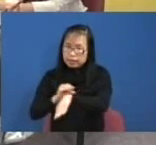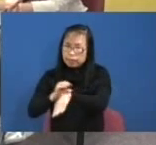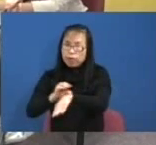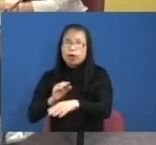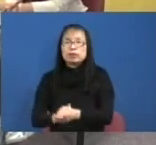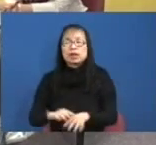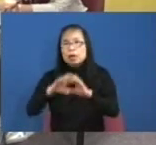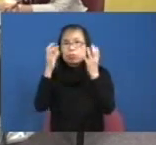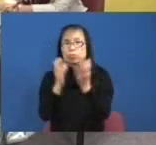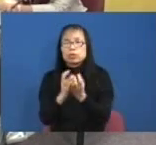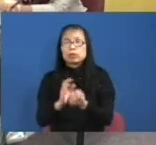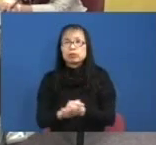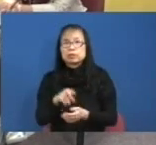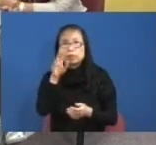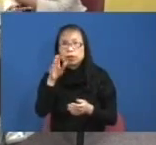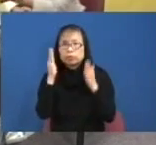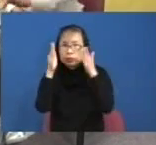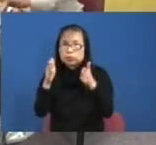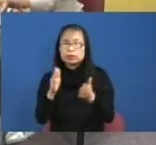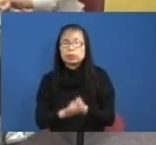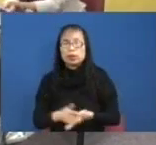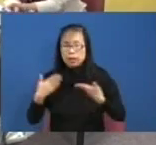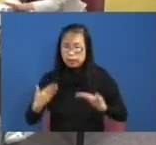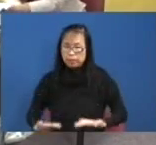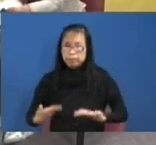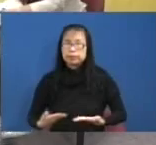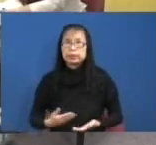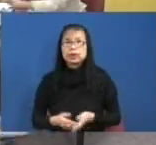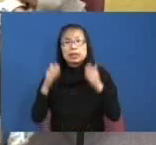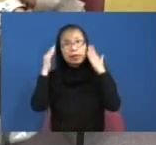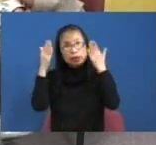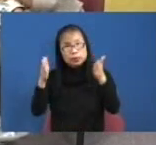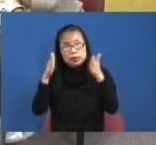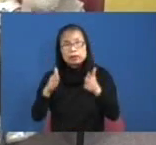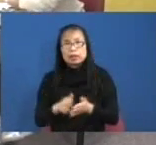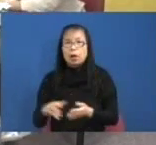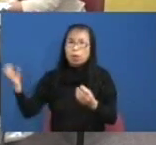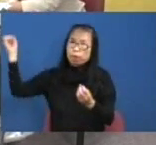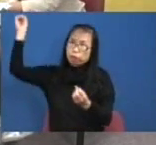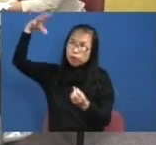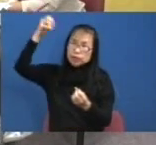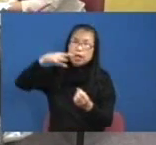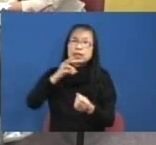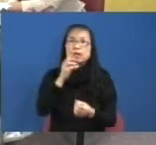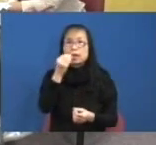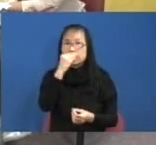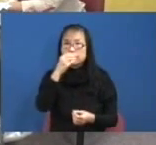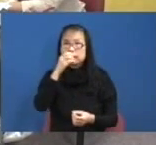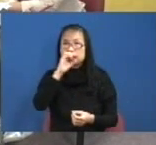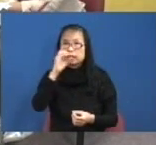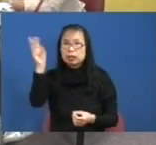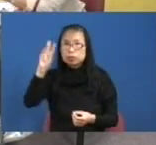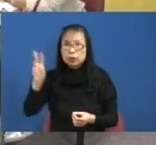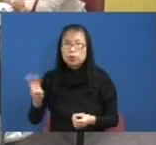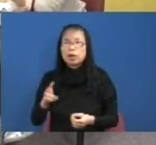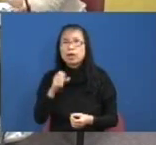向住呢個方向邁進㗎啦。 嚇， 咁啊嗱，今次咧我留意到咧嗱，受咗輻射污染食水嘅製造食品咧，